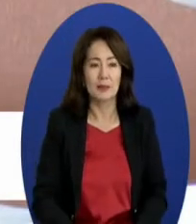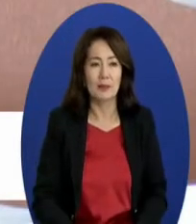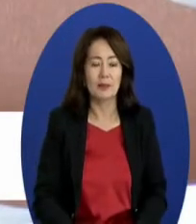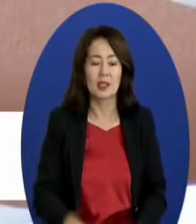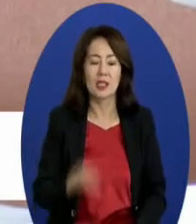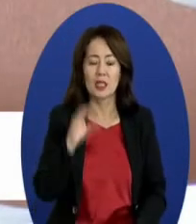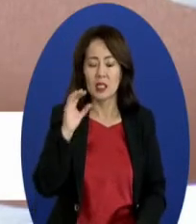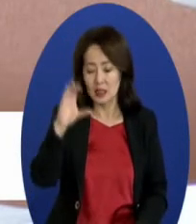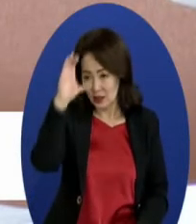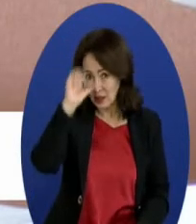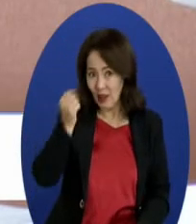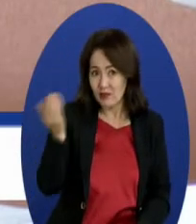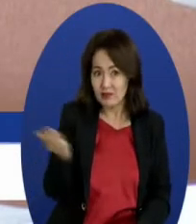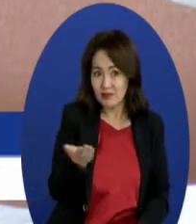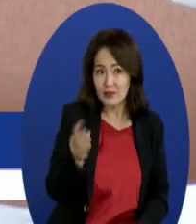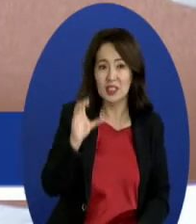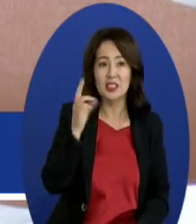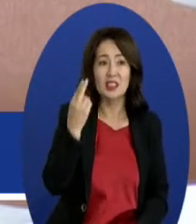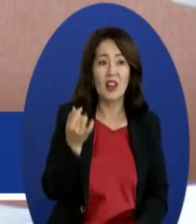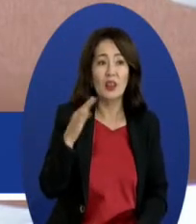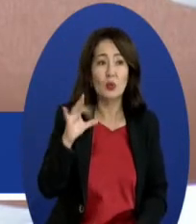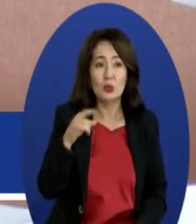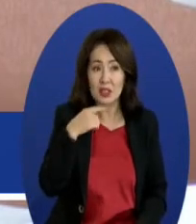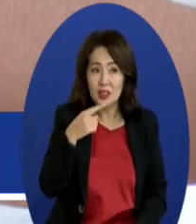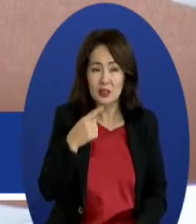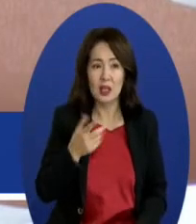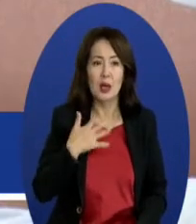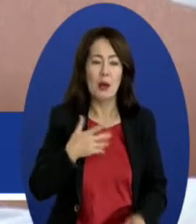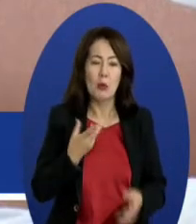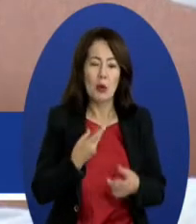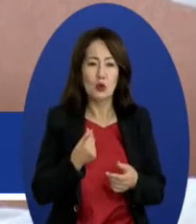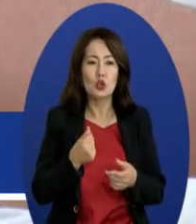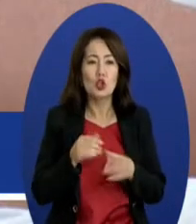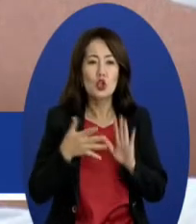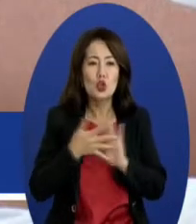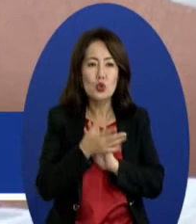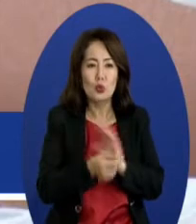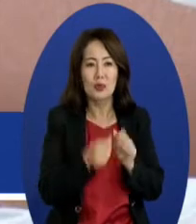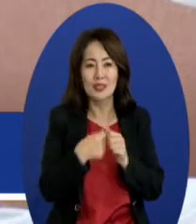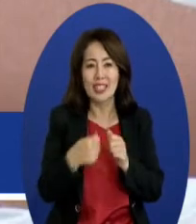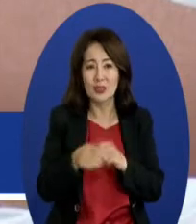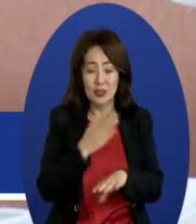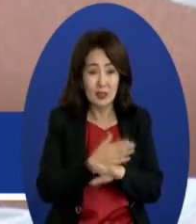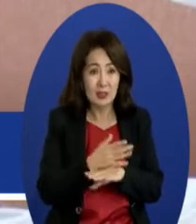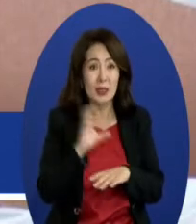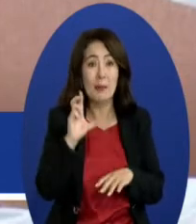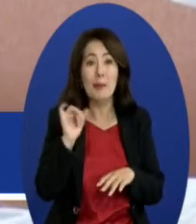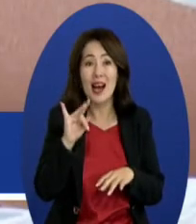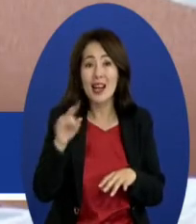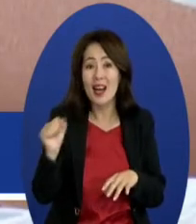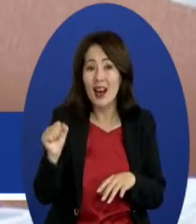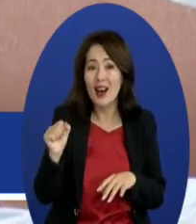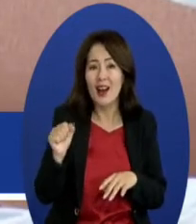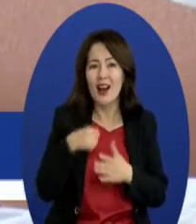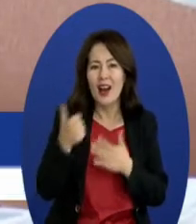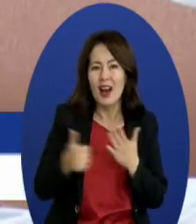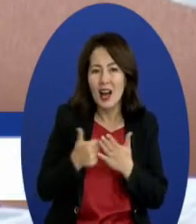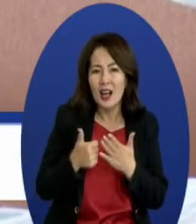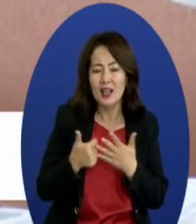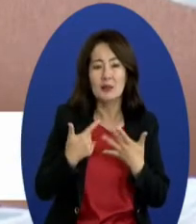Цэдвсүрэн сайд хэлж байна. Манайх одоо байсан төсвөө зарцуулцсан. Бараа хангамж материалын зардал гээд